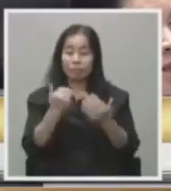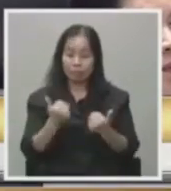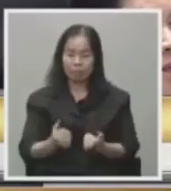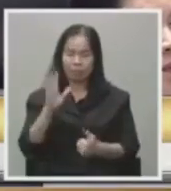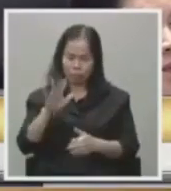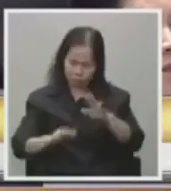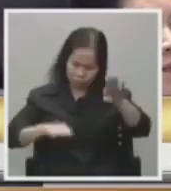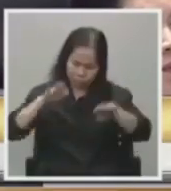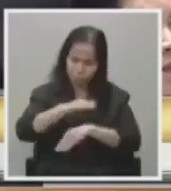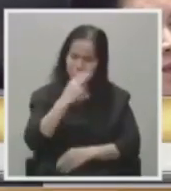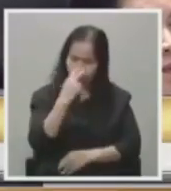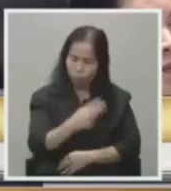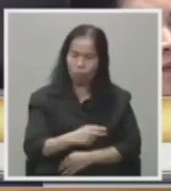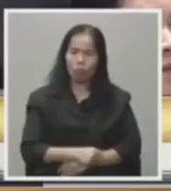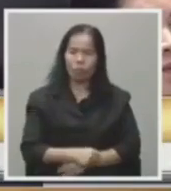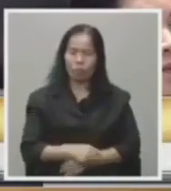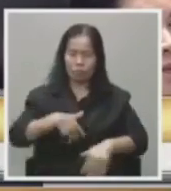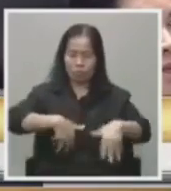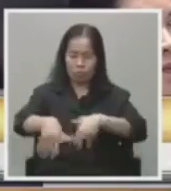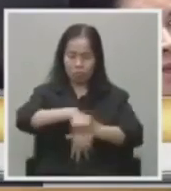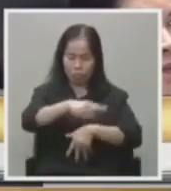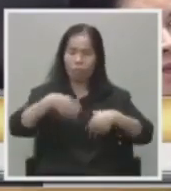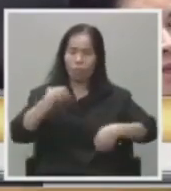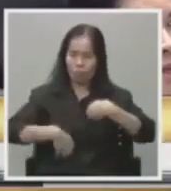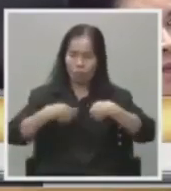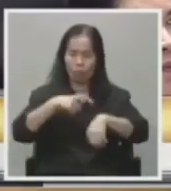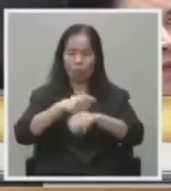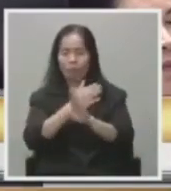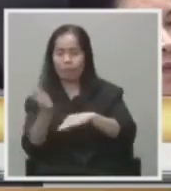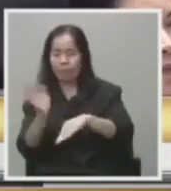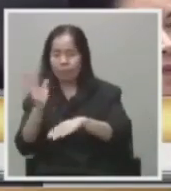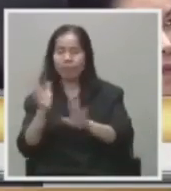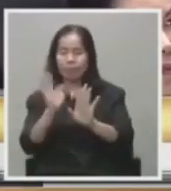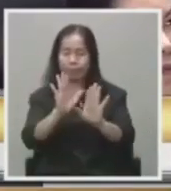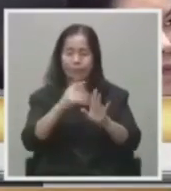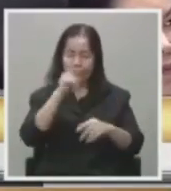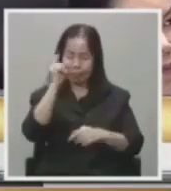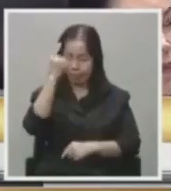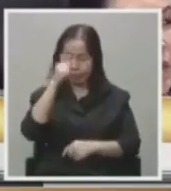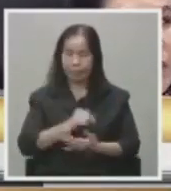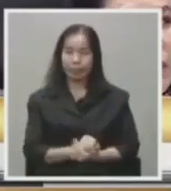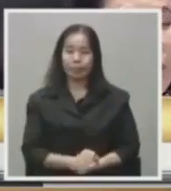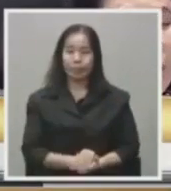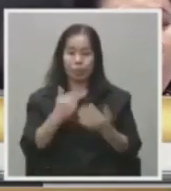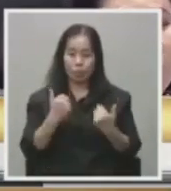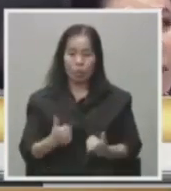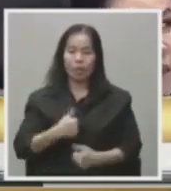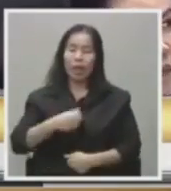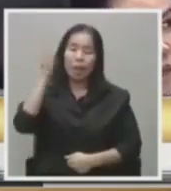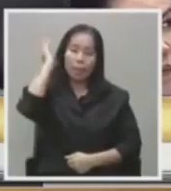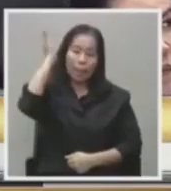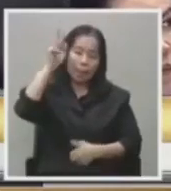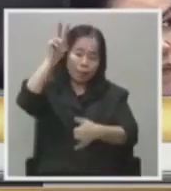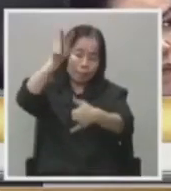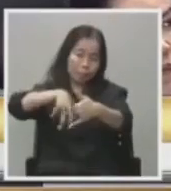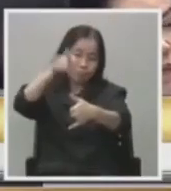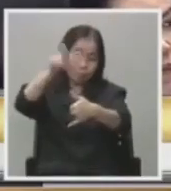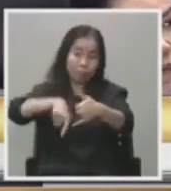พี่น้องเขาเดือดร้อนเอาละเดี๋ยวจะเลยครับเวลาผมก็ไม่ได้เยอะแต่วันนี้มาอภิปรายไม่ไว้วางใจท่านพลเอก